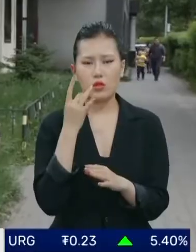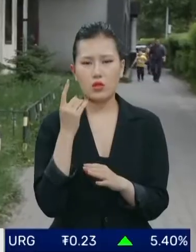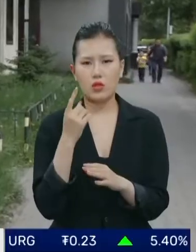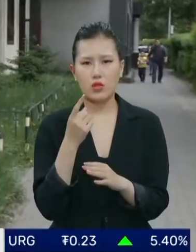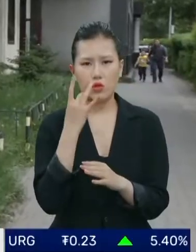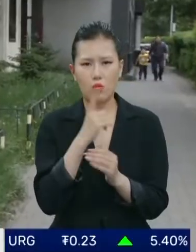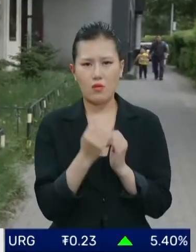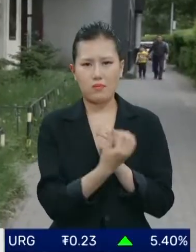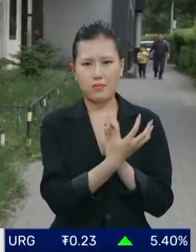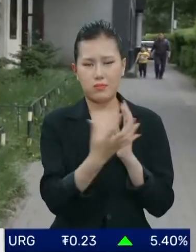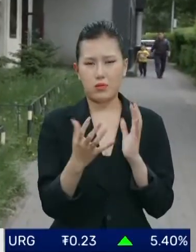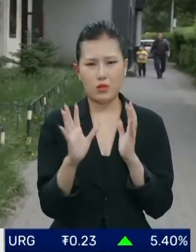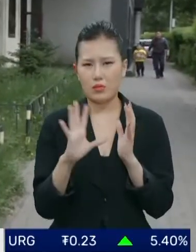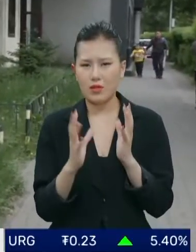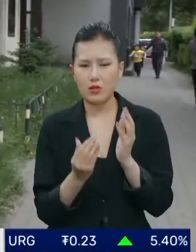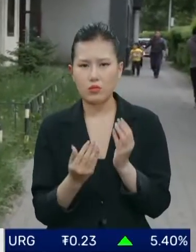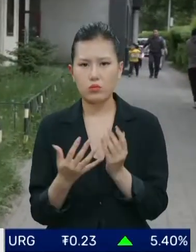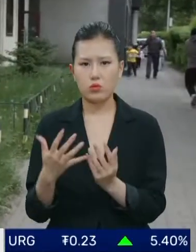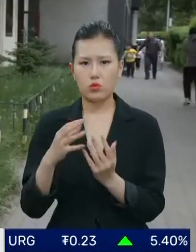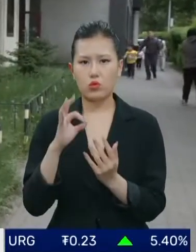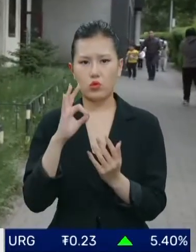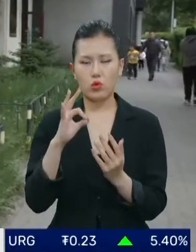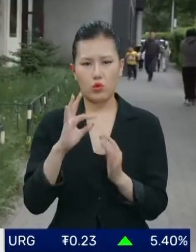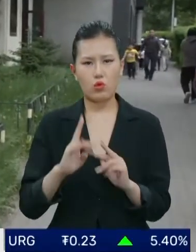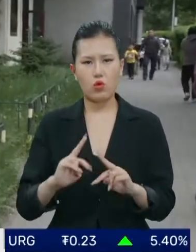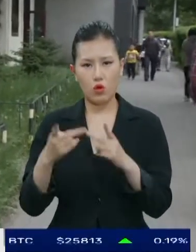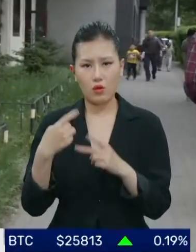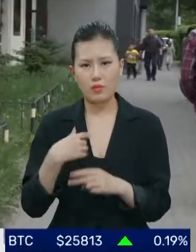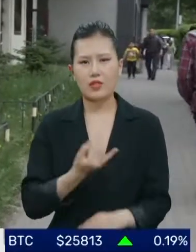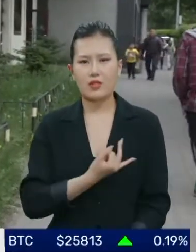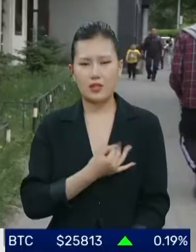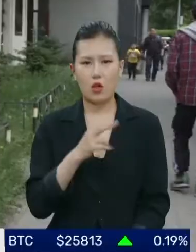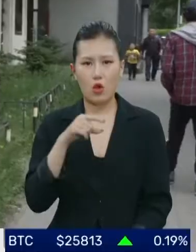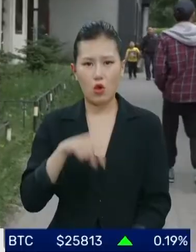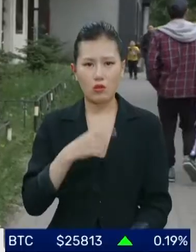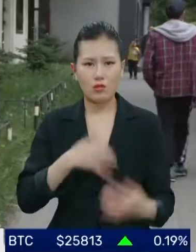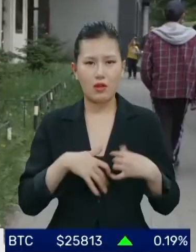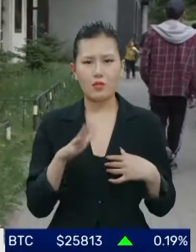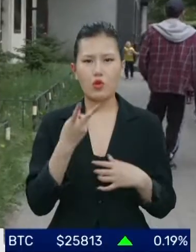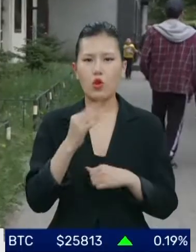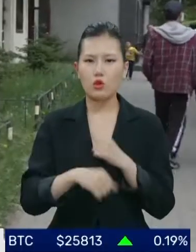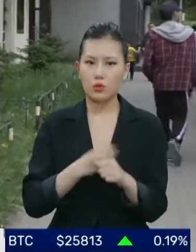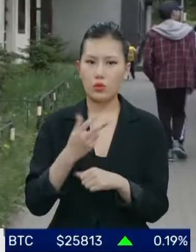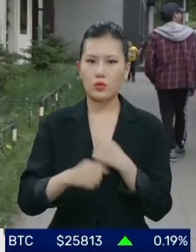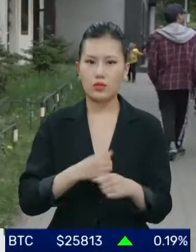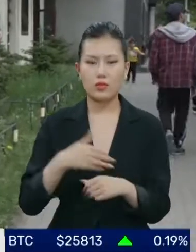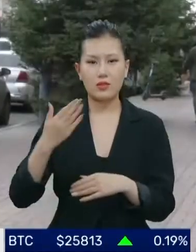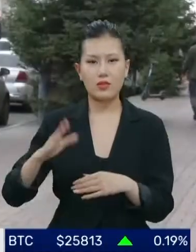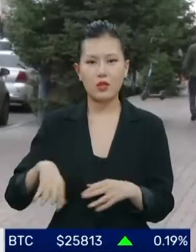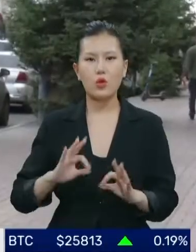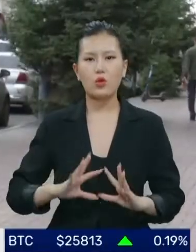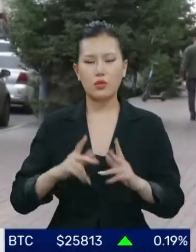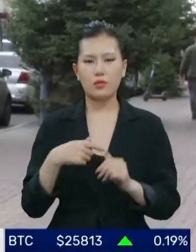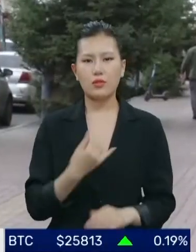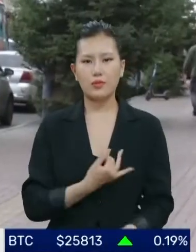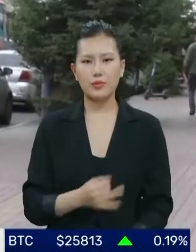нэг тогтолцоог бас нэг өөрчлөх байхаа л гэж би бодож байна. Одоо яванда гэхдээ одоо гарахгүй маа гэхэд нэг 20-30 жилийн дараа бол мэдэгдэнэ л гэж бодож байна.